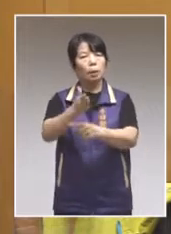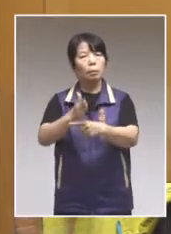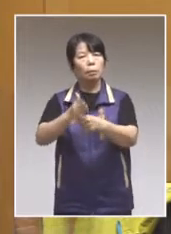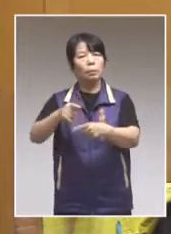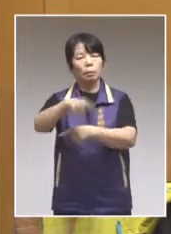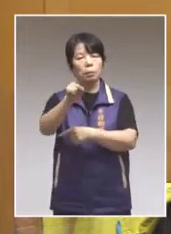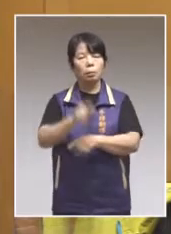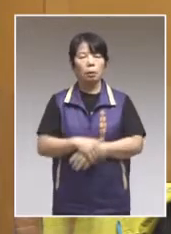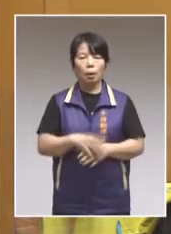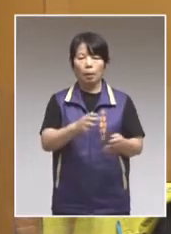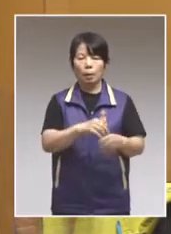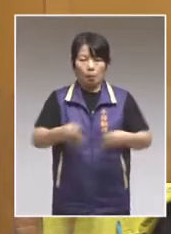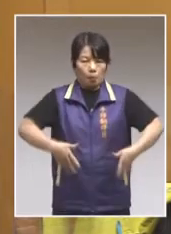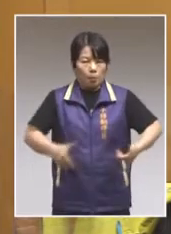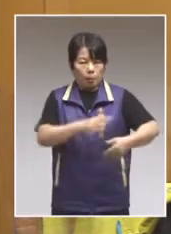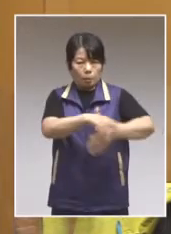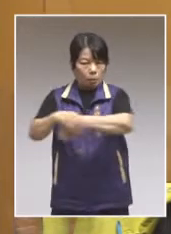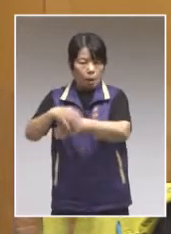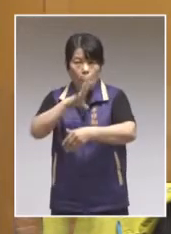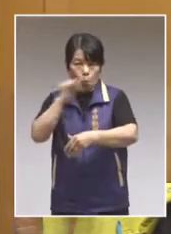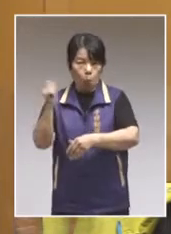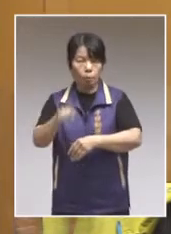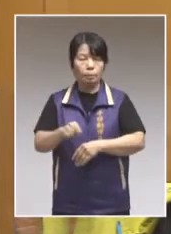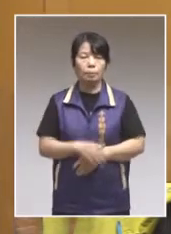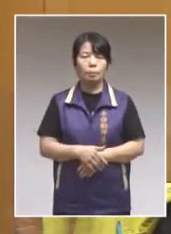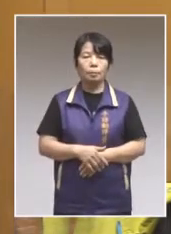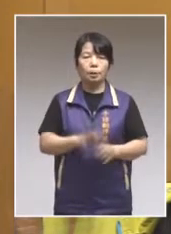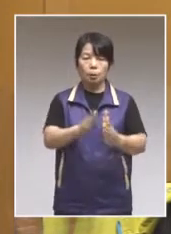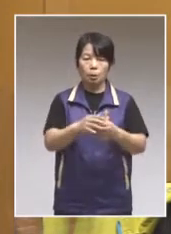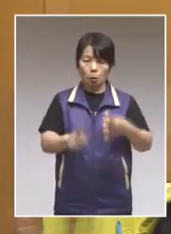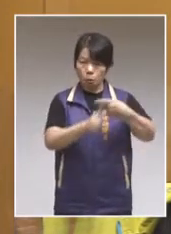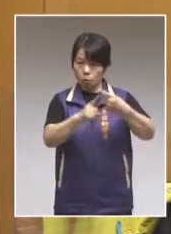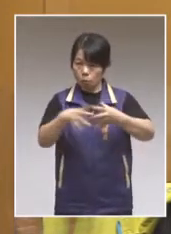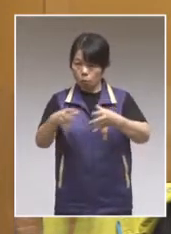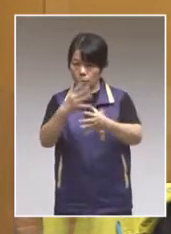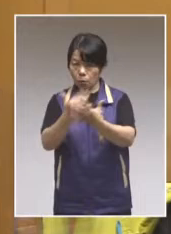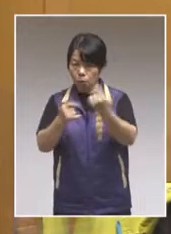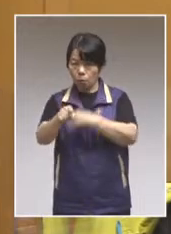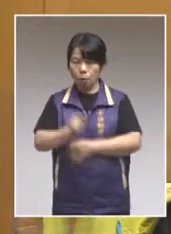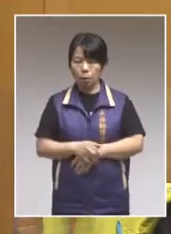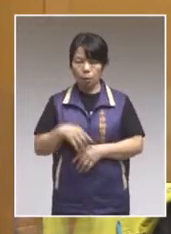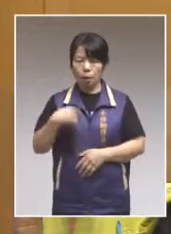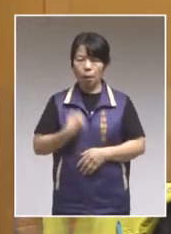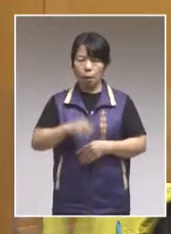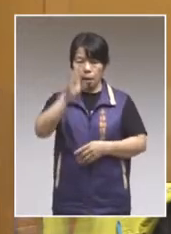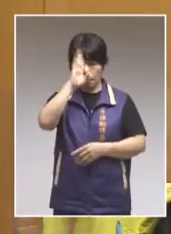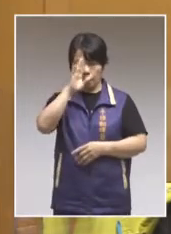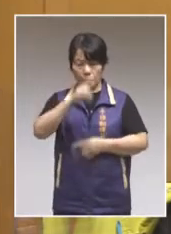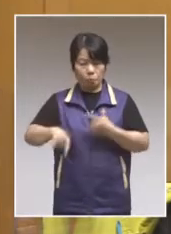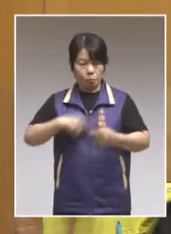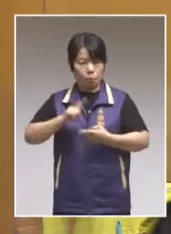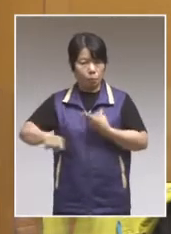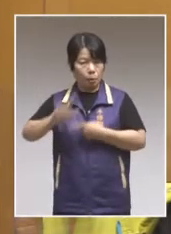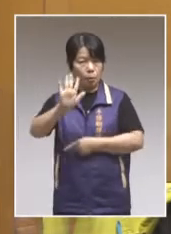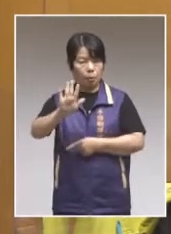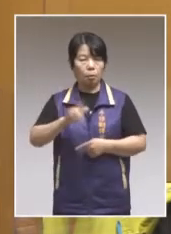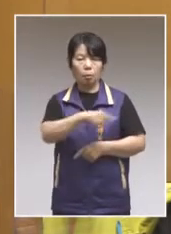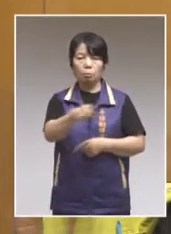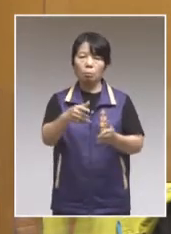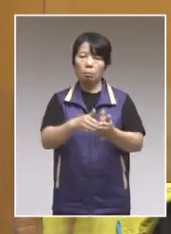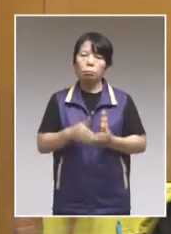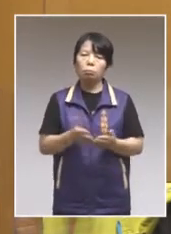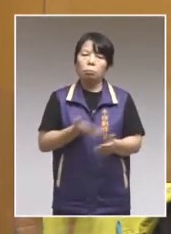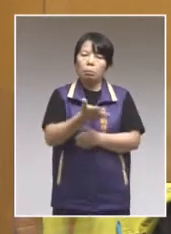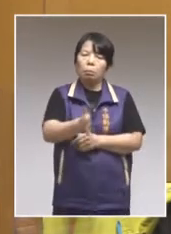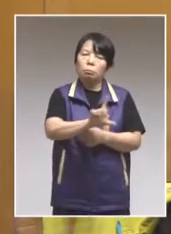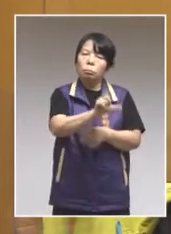带回。那另外还有一些有接触确诊者的同学出现一些症状，那学校还是放人进去校园上课了，所